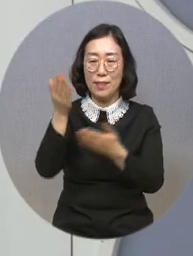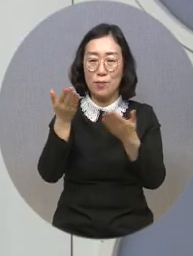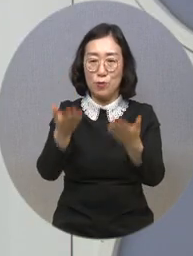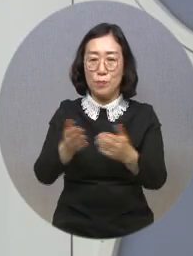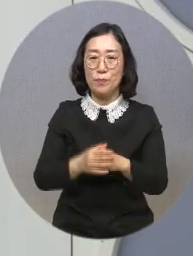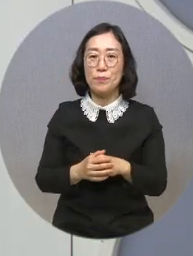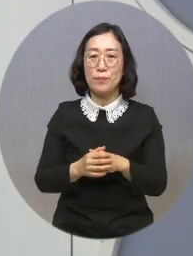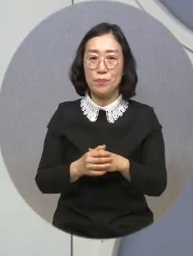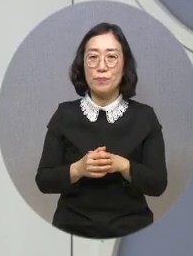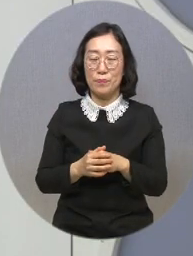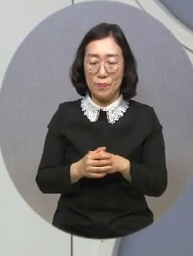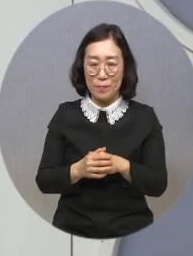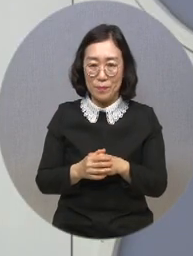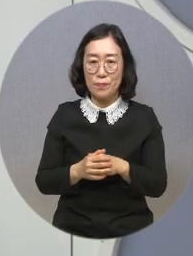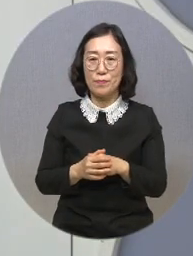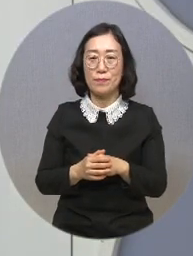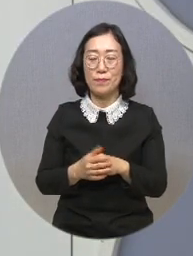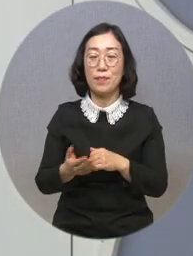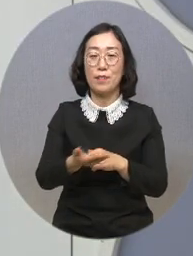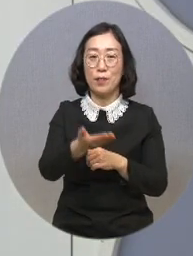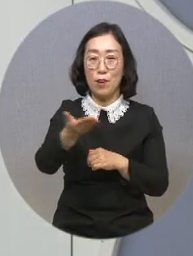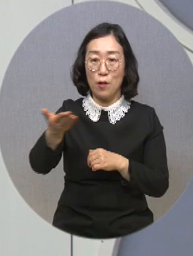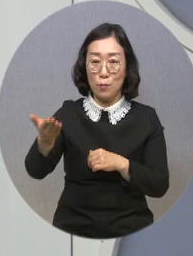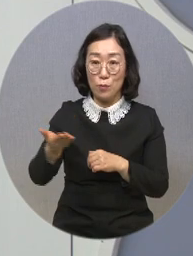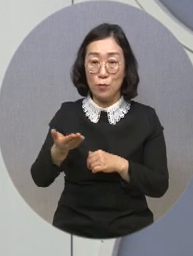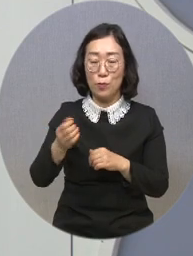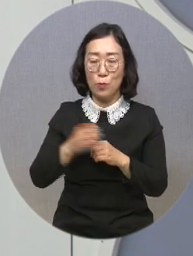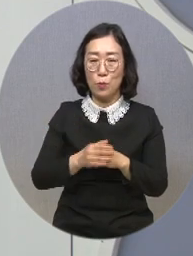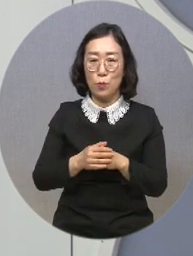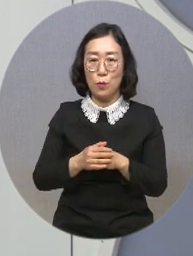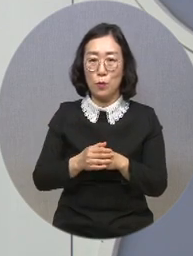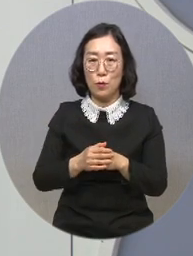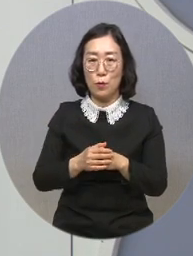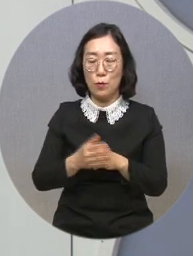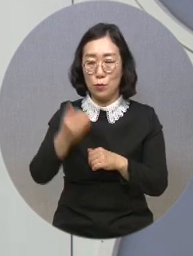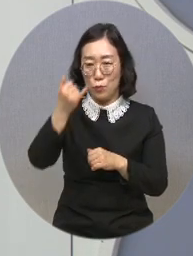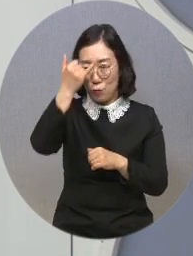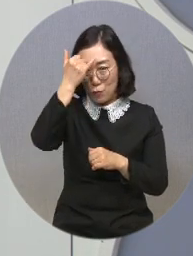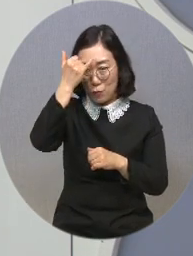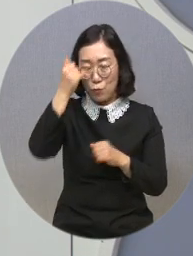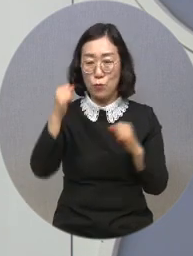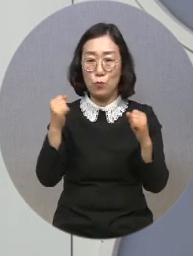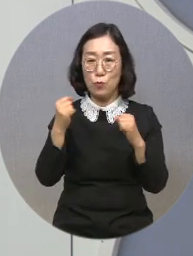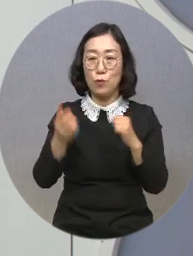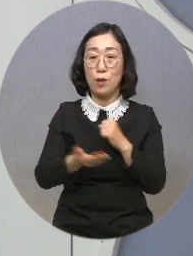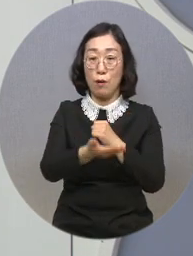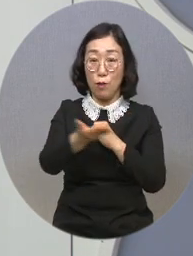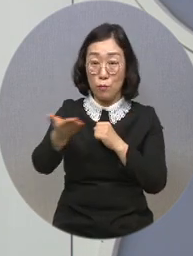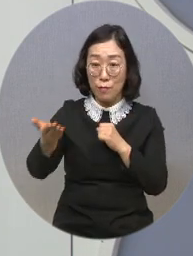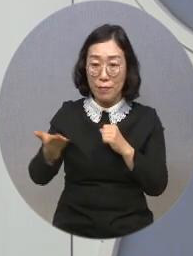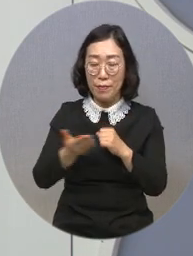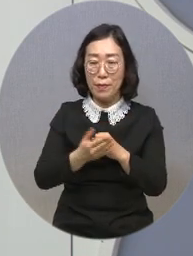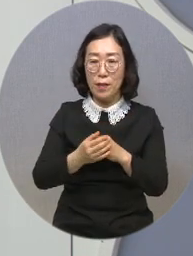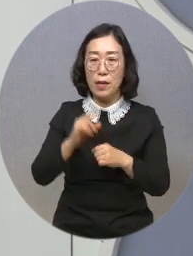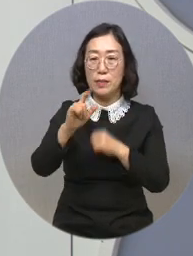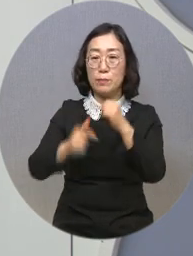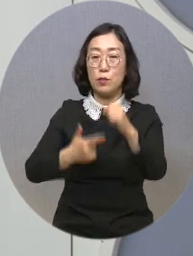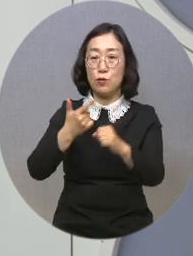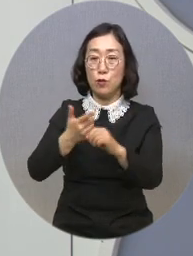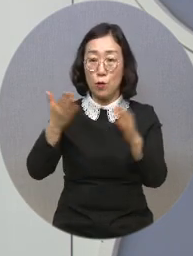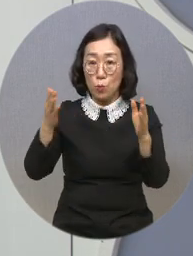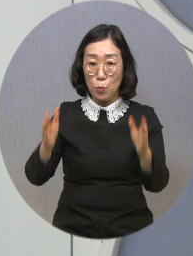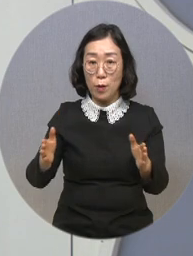주시죠. 네. 시청자 여러분 그리고 도민 여러분 제가 16년